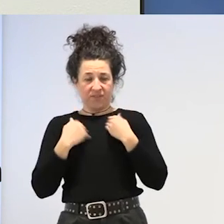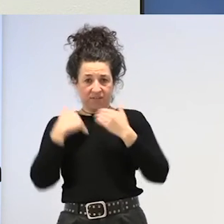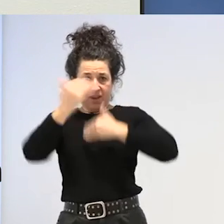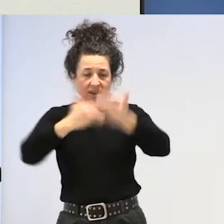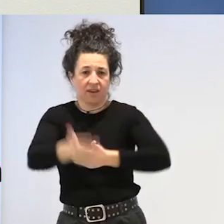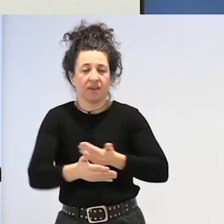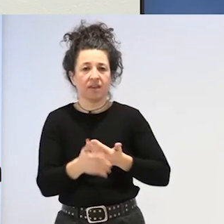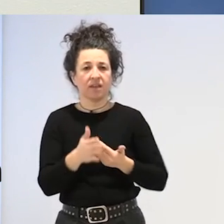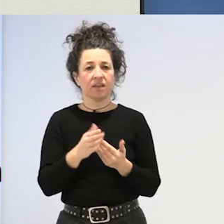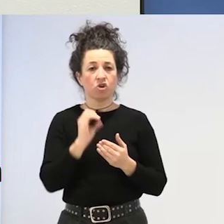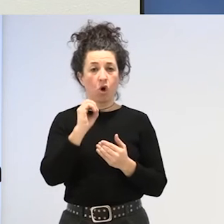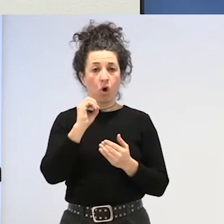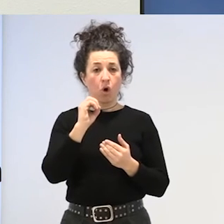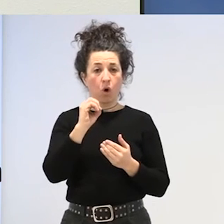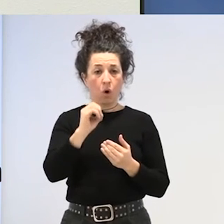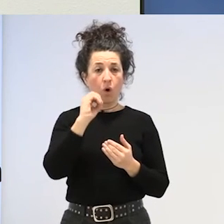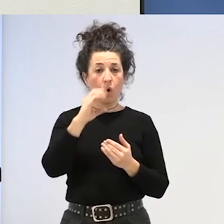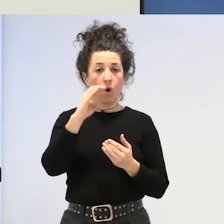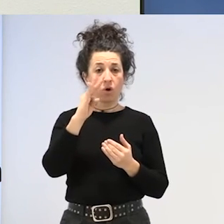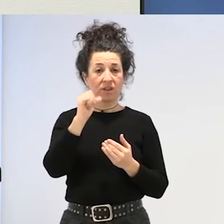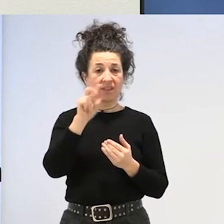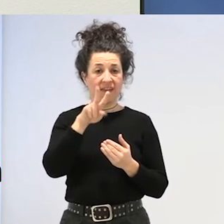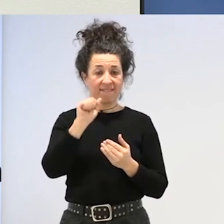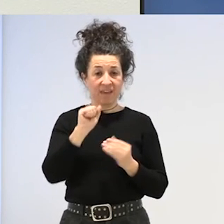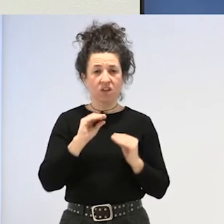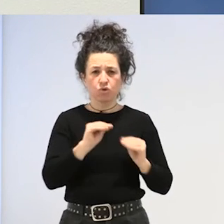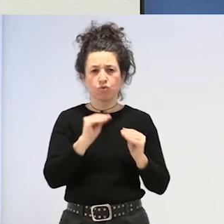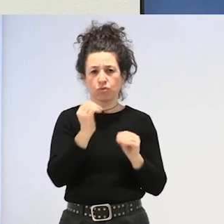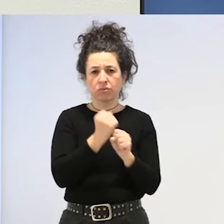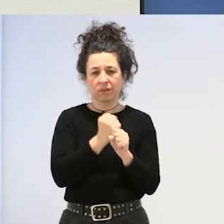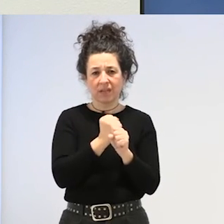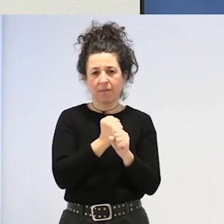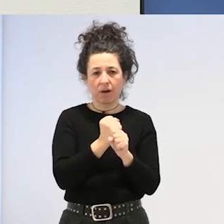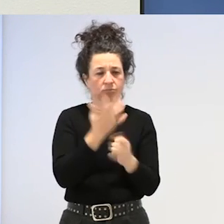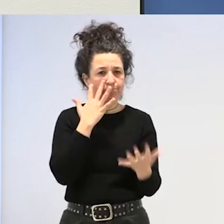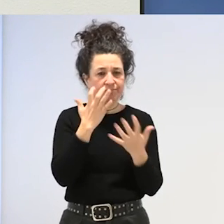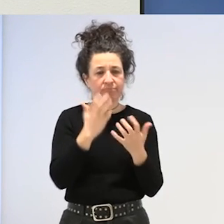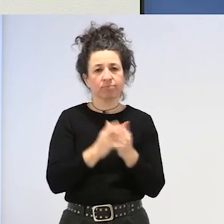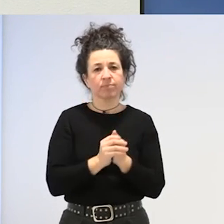Butlerren lanean hori oso nabaria da.